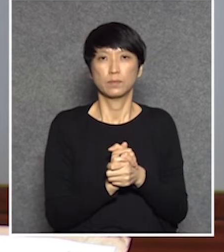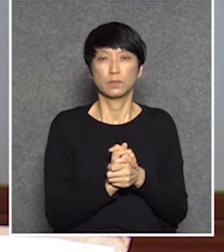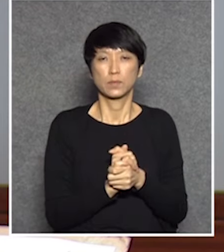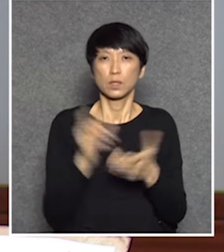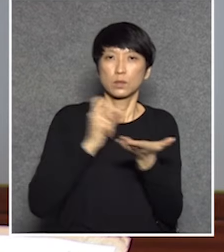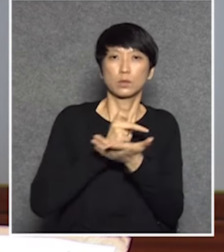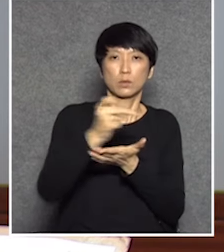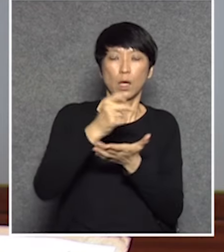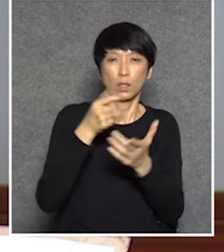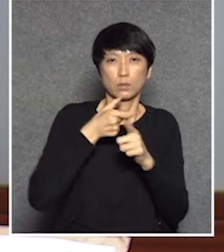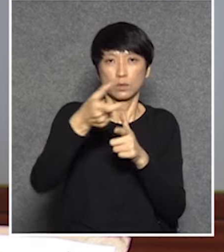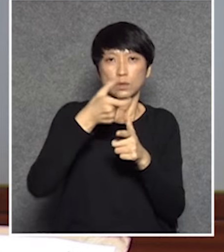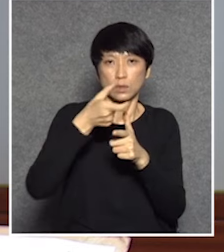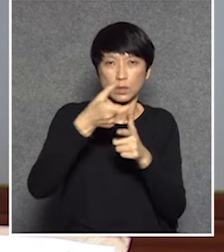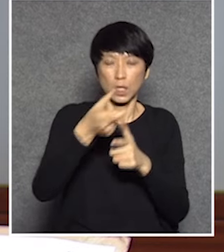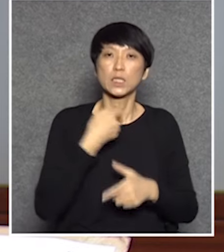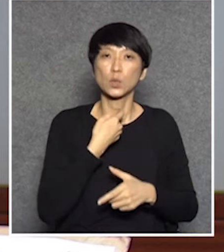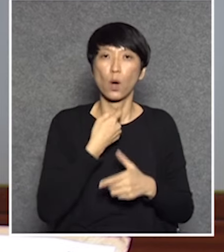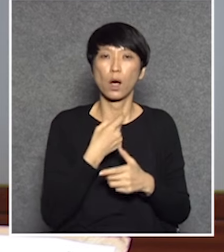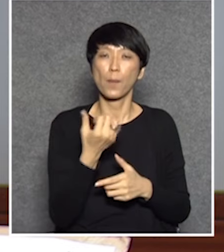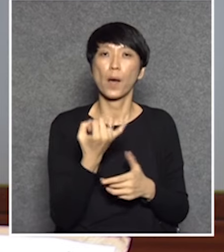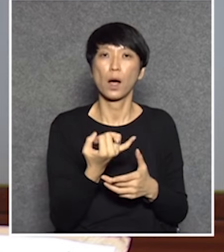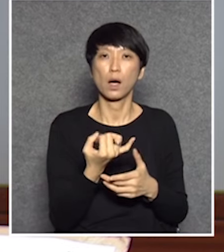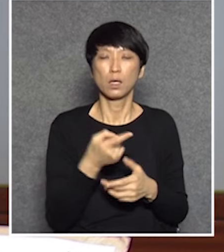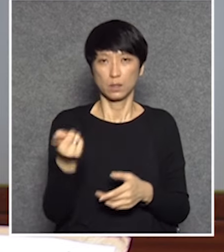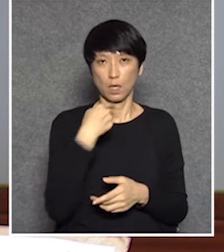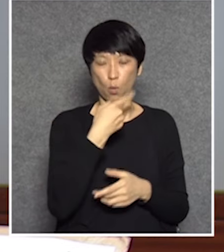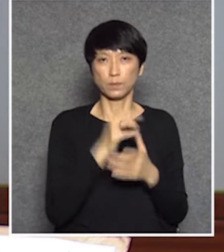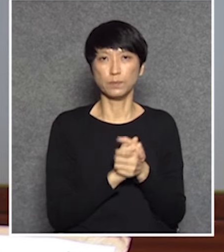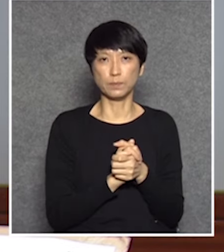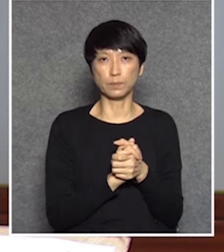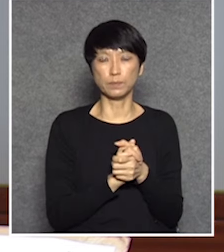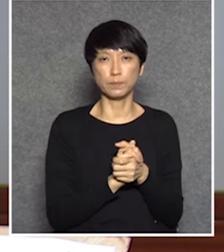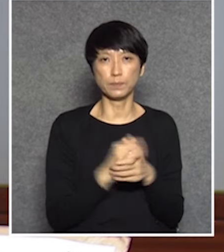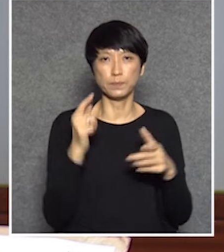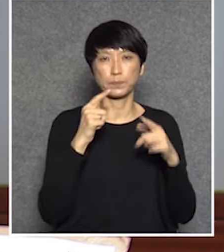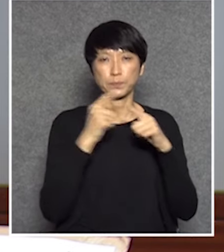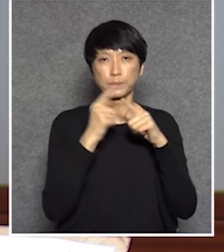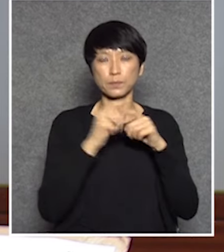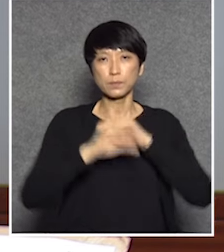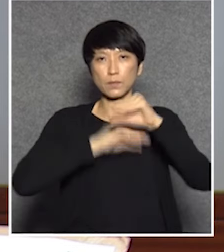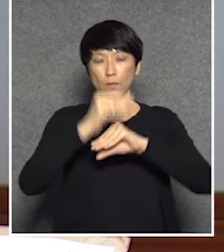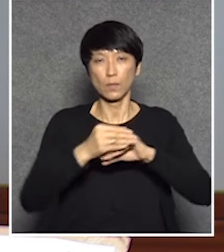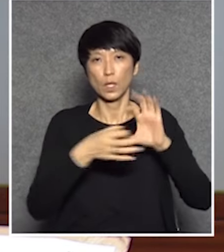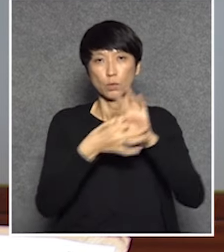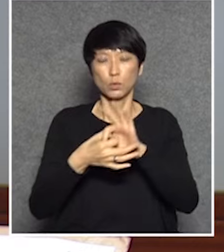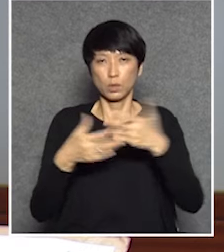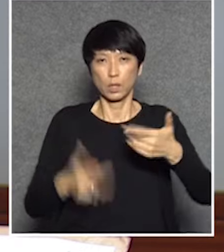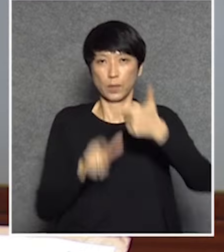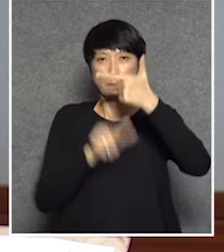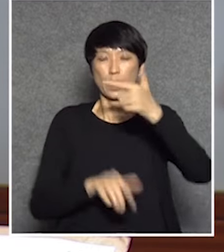咪？係咪啊？你仲要講喎？民建聯喺今年8月中開始，即係嗰陣時